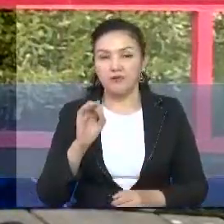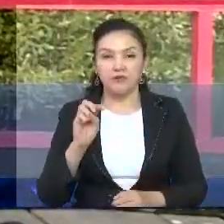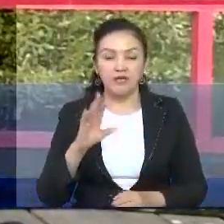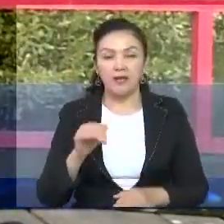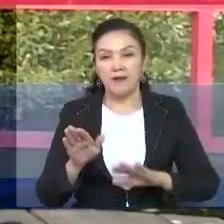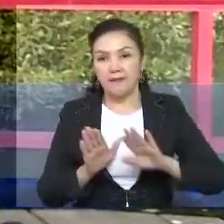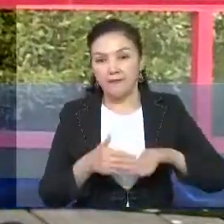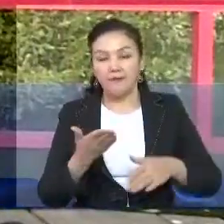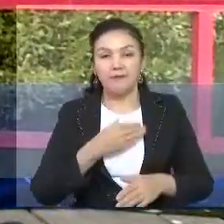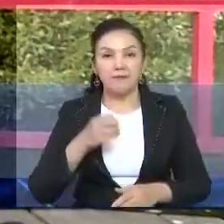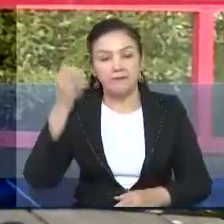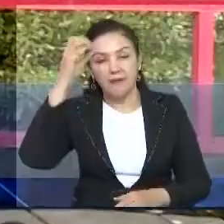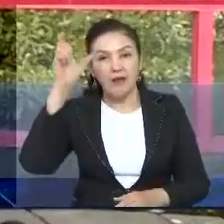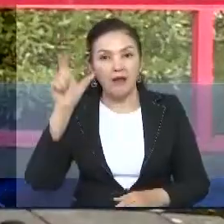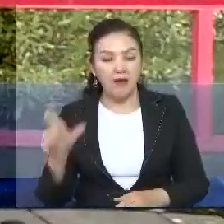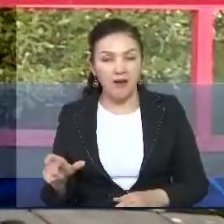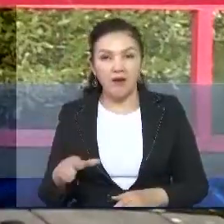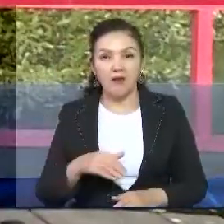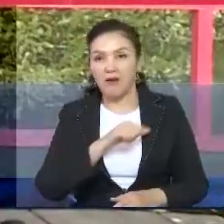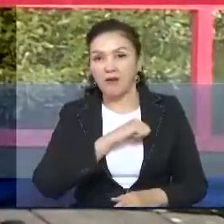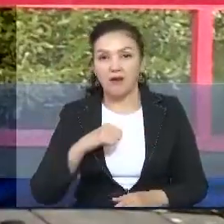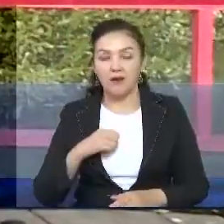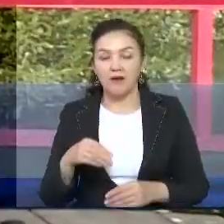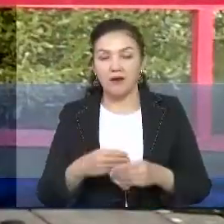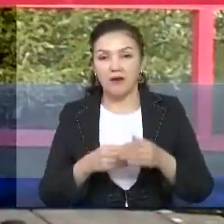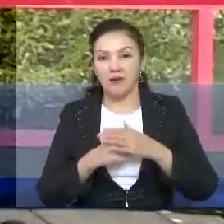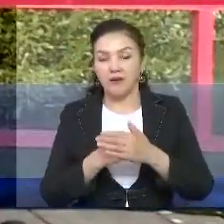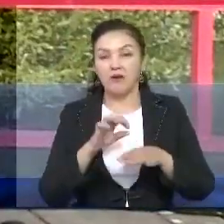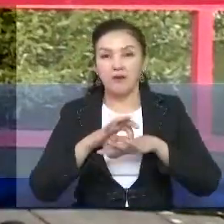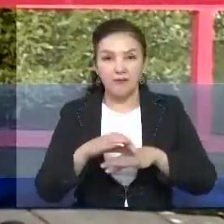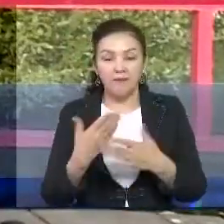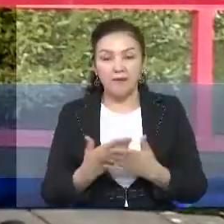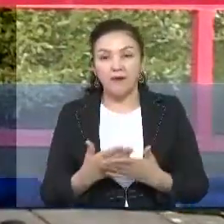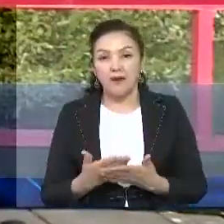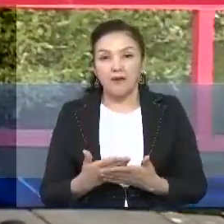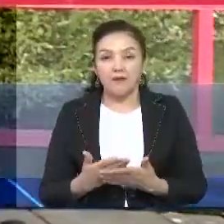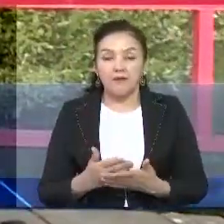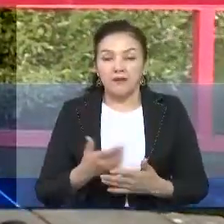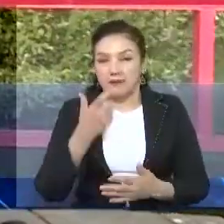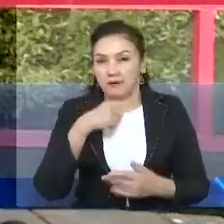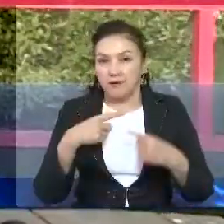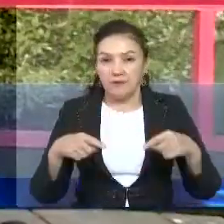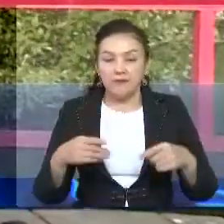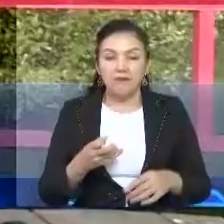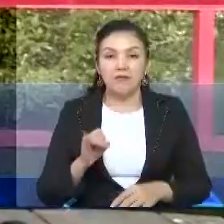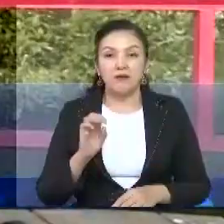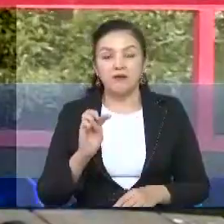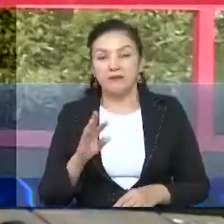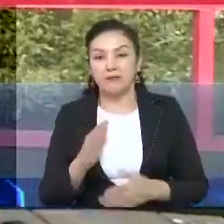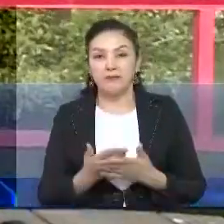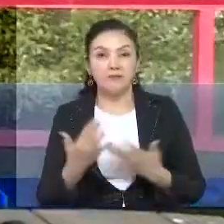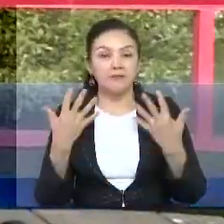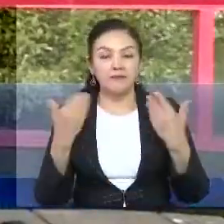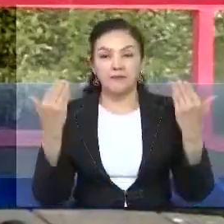а потом наши ученые сами самостоятельно эту породу довели до конца и вывели вот своеобразным методом,